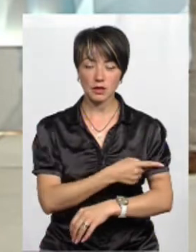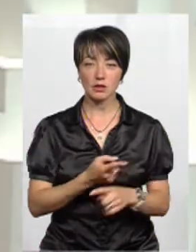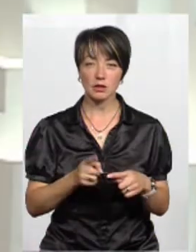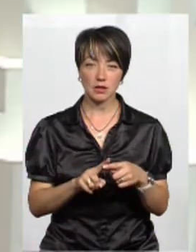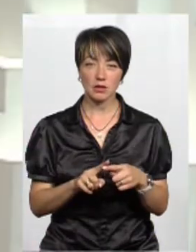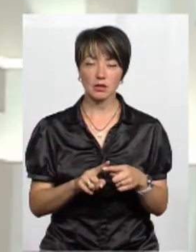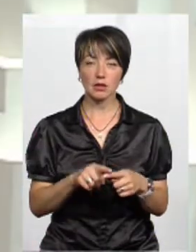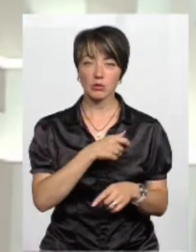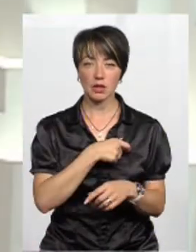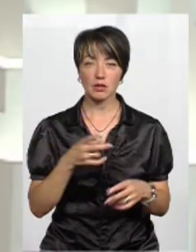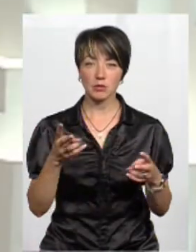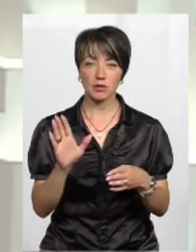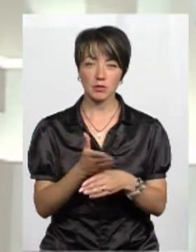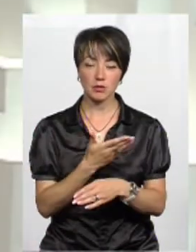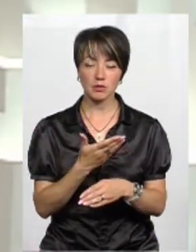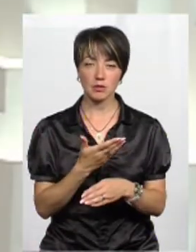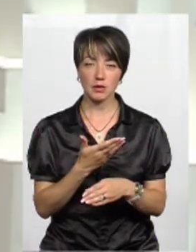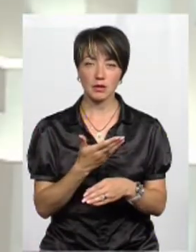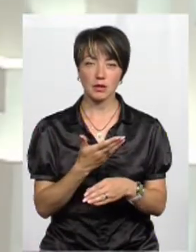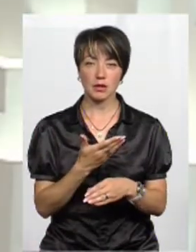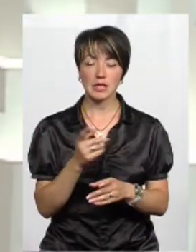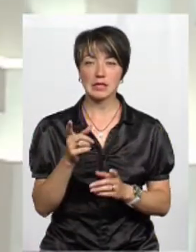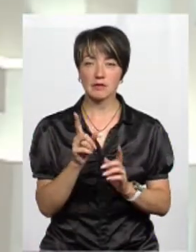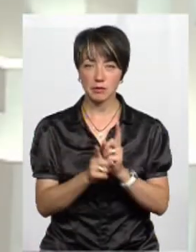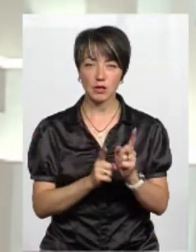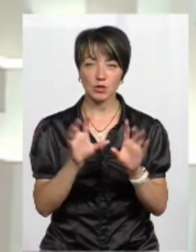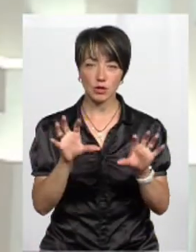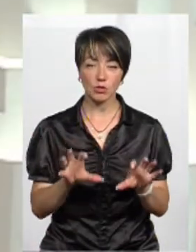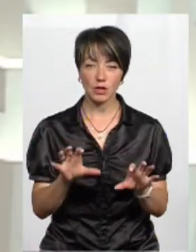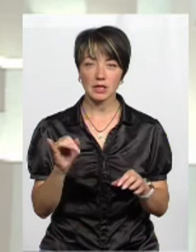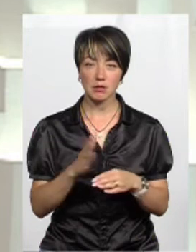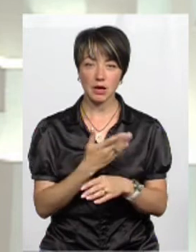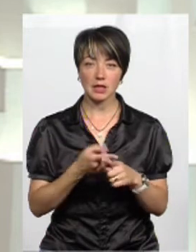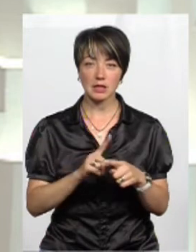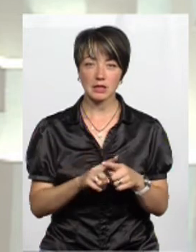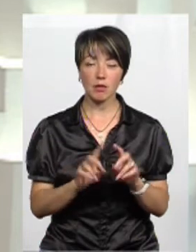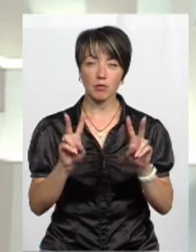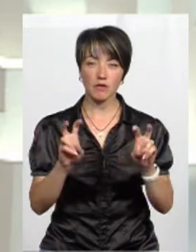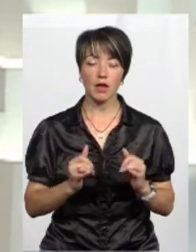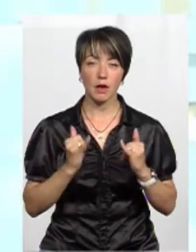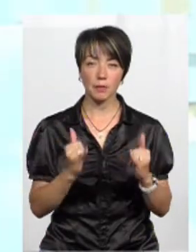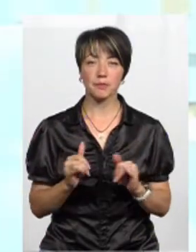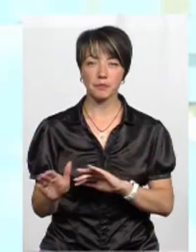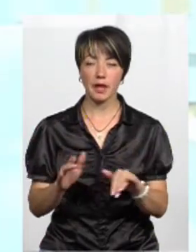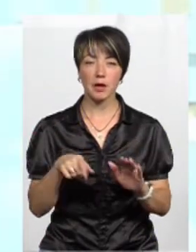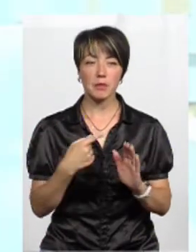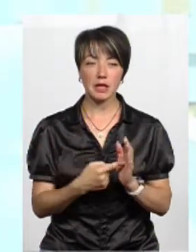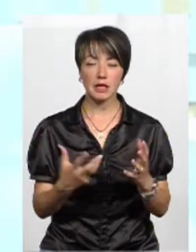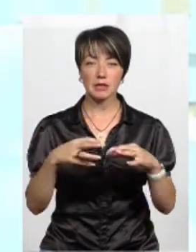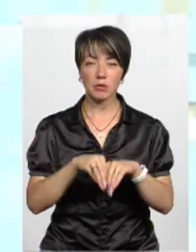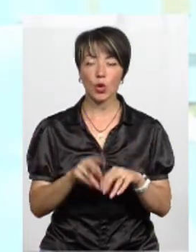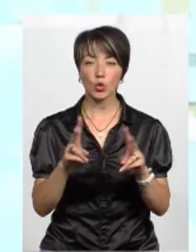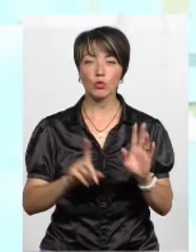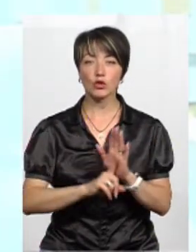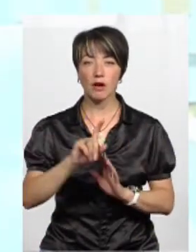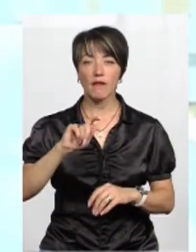суду, з таких депутатів, на мій погляд, треба було внести зміни до закону і знімати це почесне звання. Питання спільне для всіх